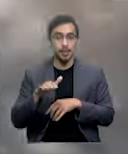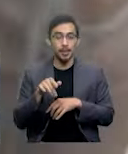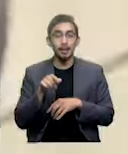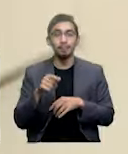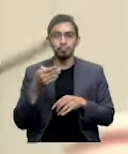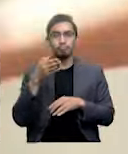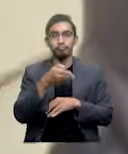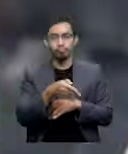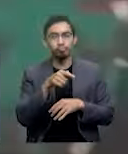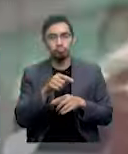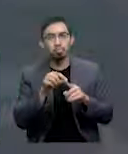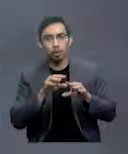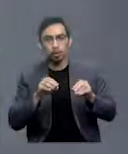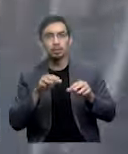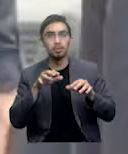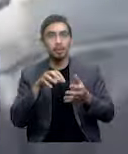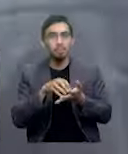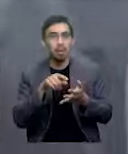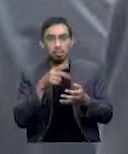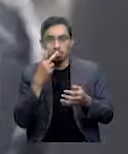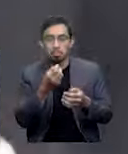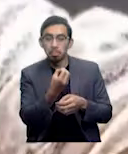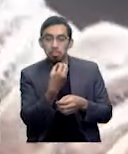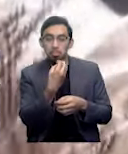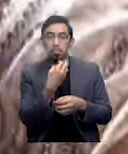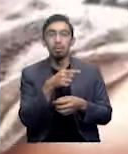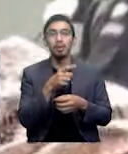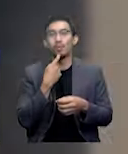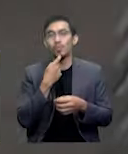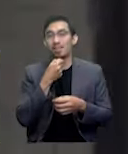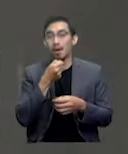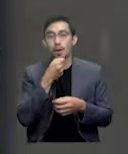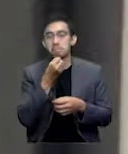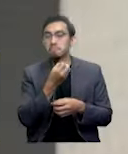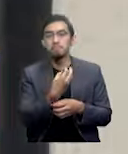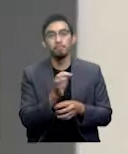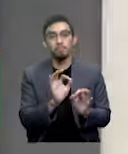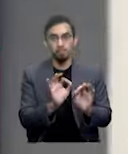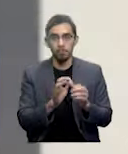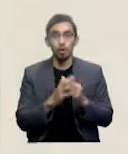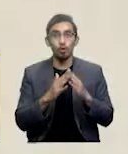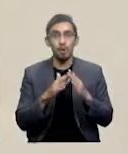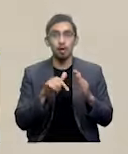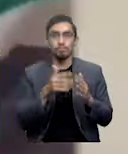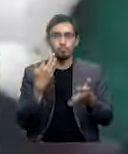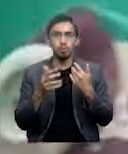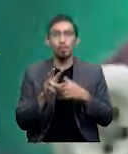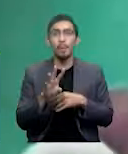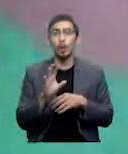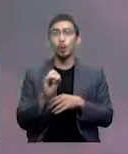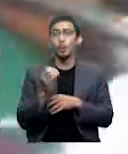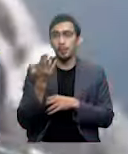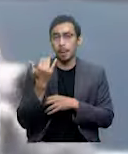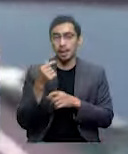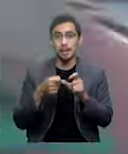meninggalkan lokasi dan tidak bersedia untuk memberikan keterangan kepada wartawan rumah ini telah digeledah pada 24 Oktober